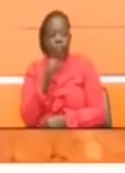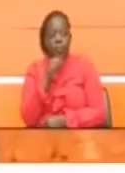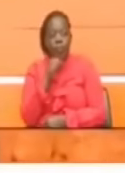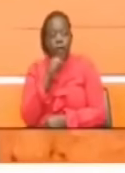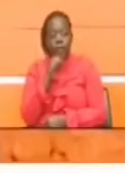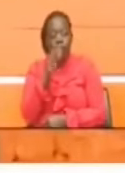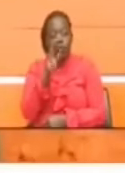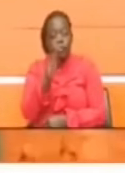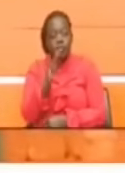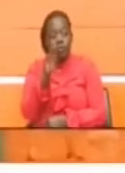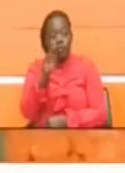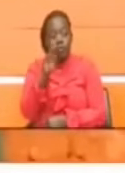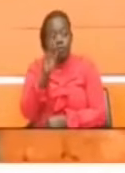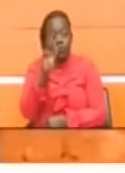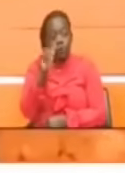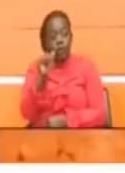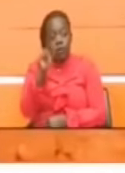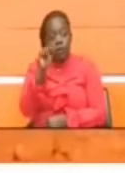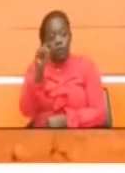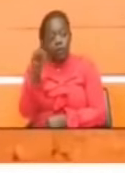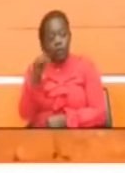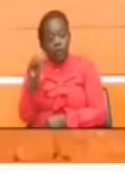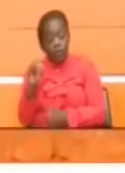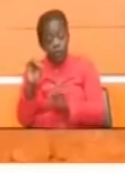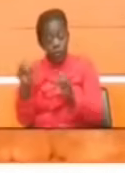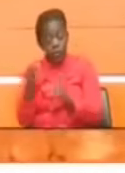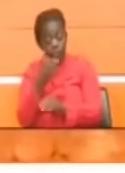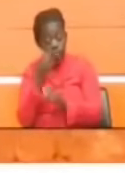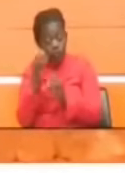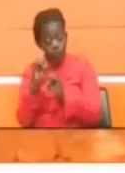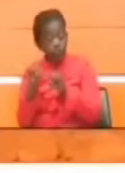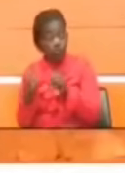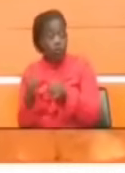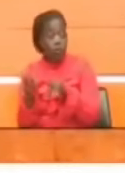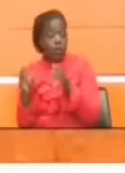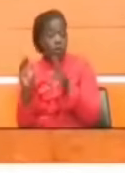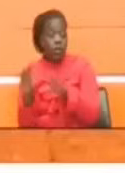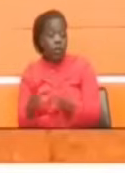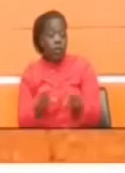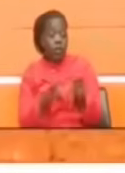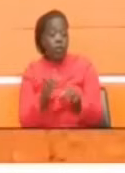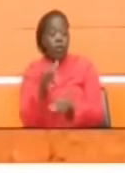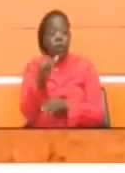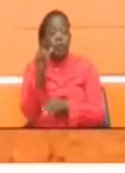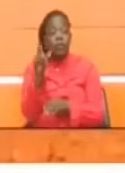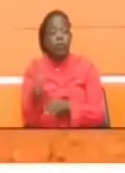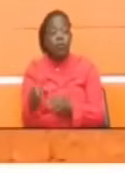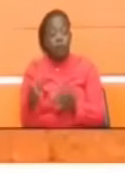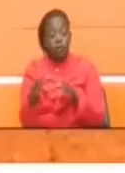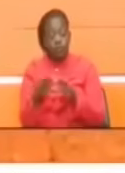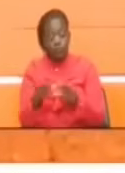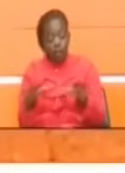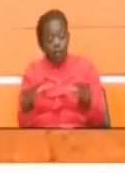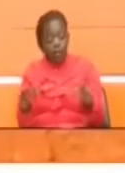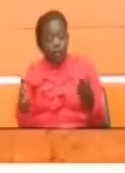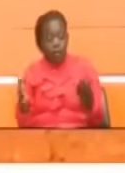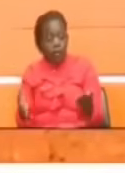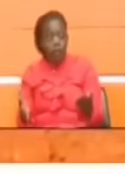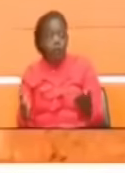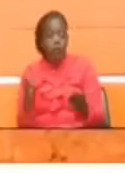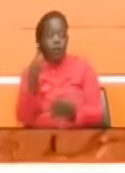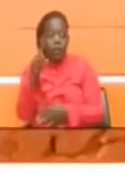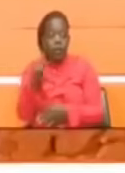luyinza. Akoze chone chisoboko kugeza ako okutulugunya buli muntu owa poloti owe